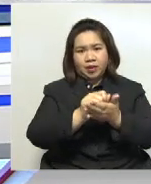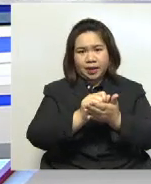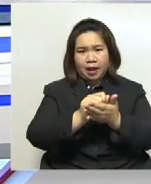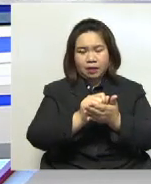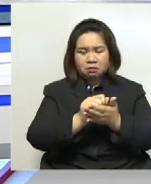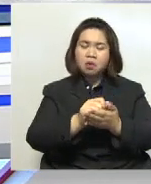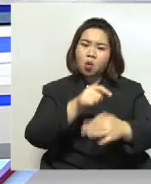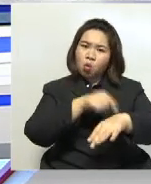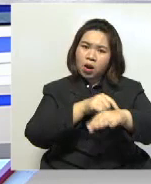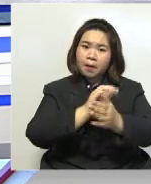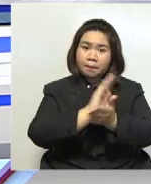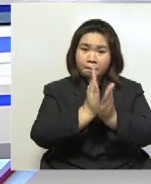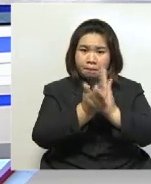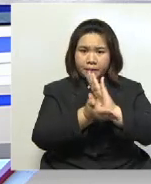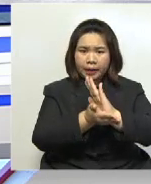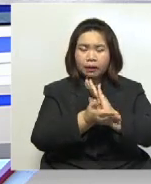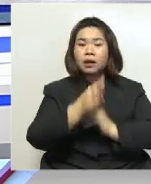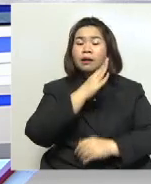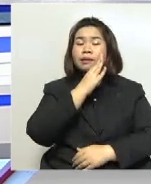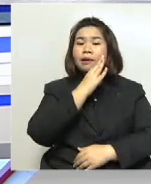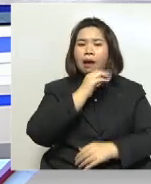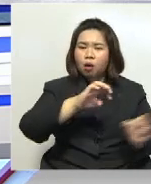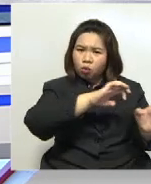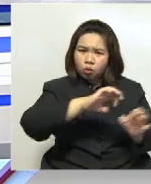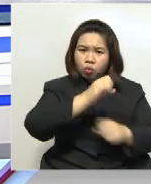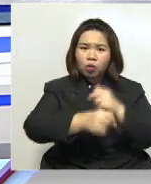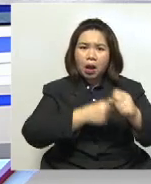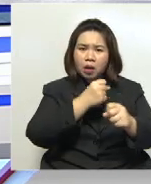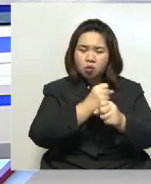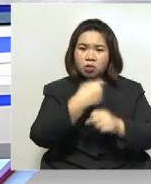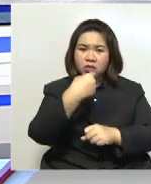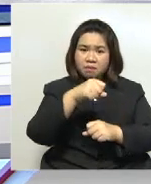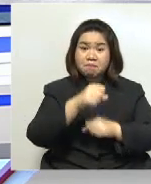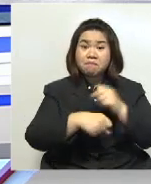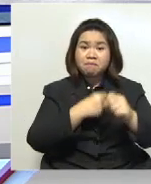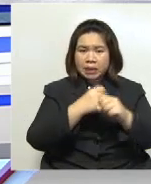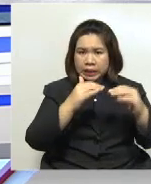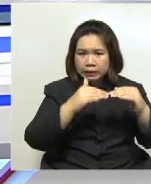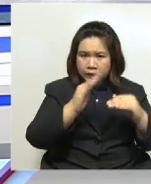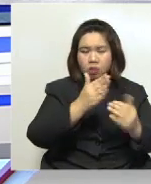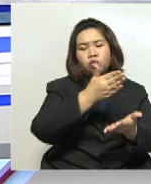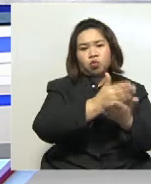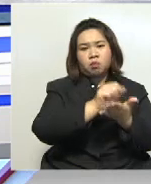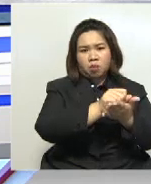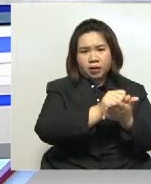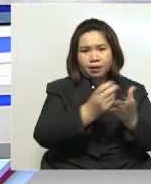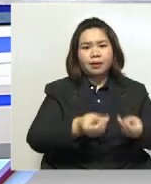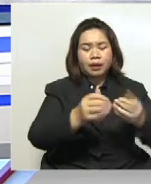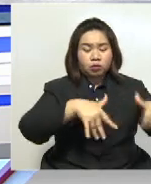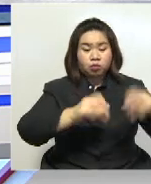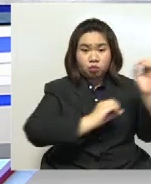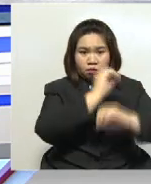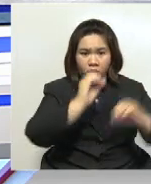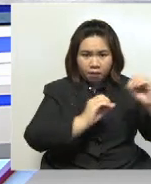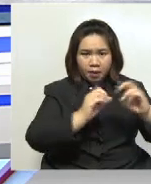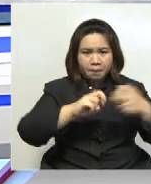และช่วงของการปรับเปลี่ยนหลังจากที่จะมีรถตู้ที่มีอายุใช้งานเกิน10ปีจะต้องหยุดวิ่งเพื่อความปลอดภัยของผู้โดยสารแล้วก็เพื่อเป็น